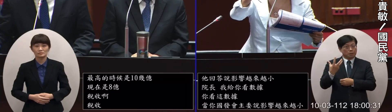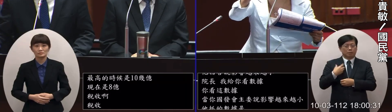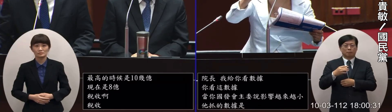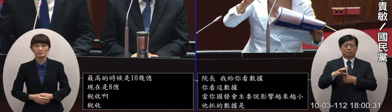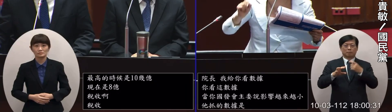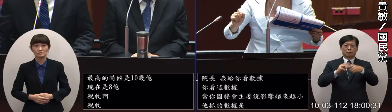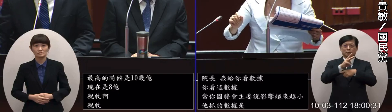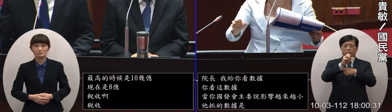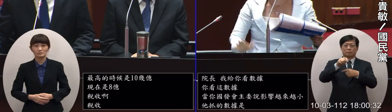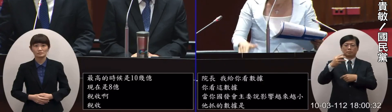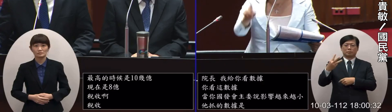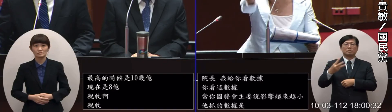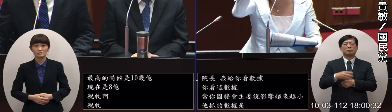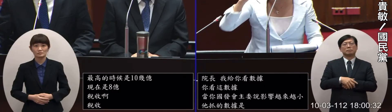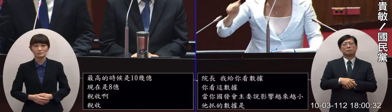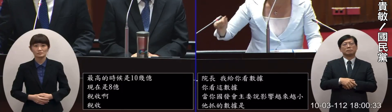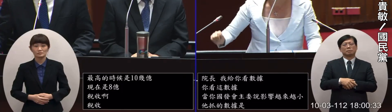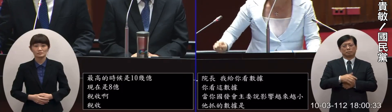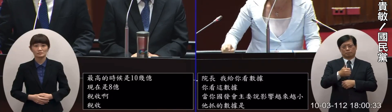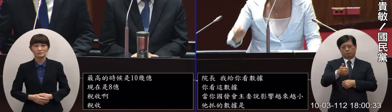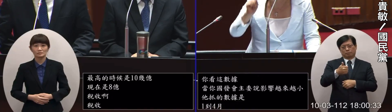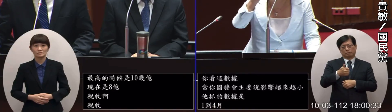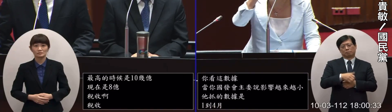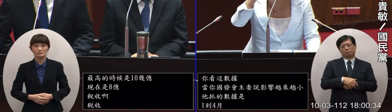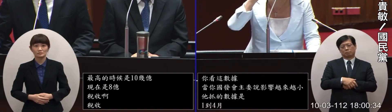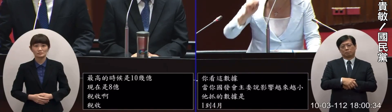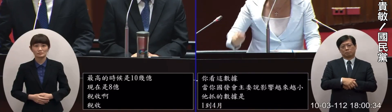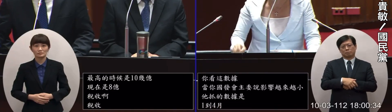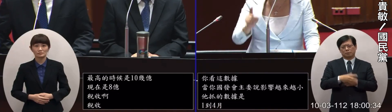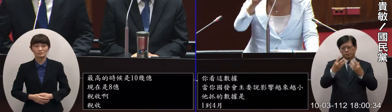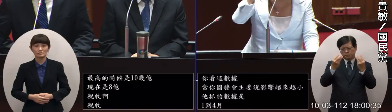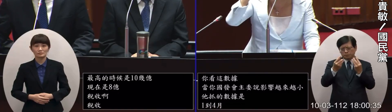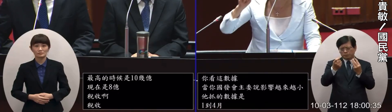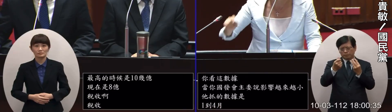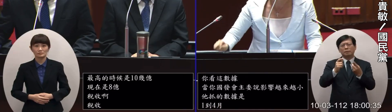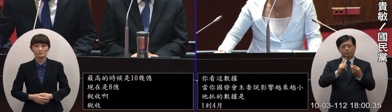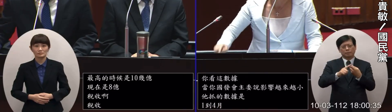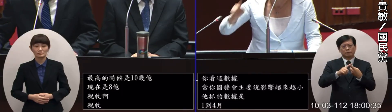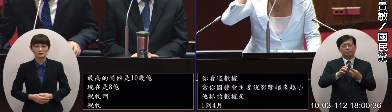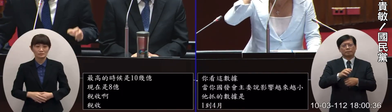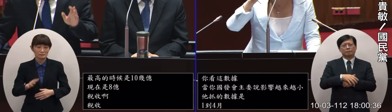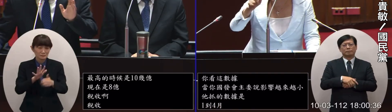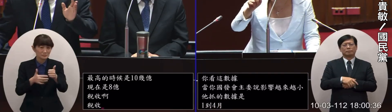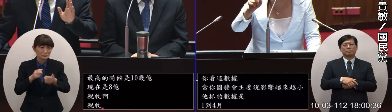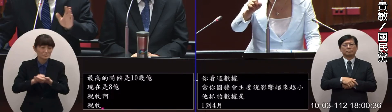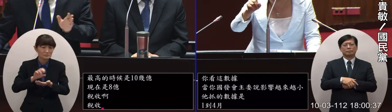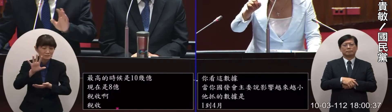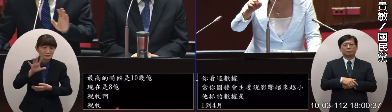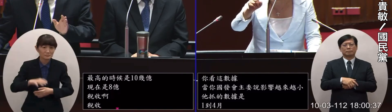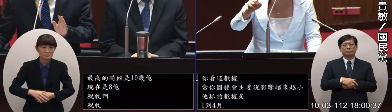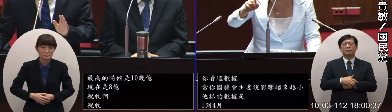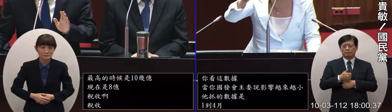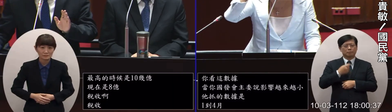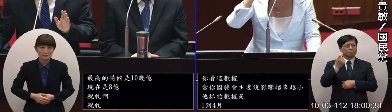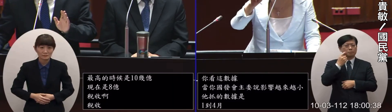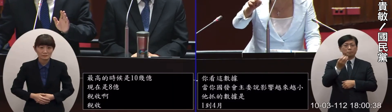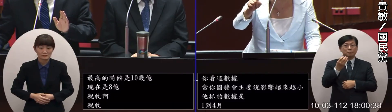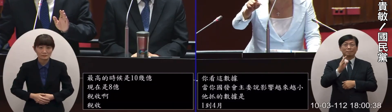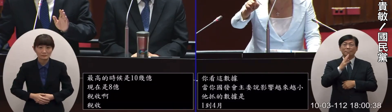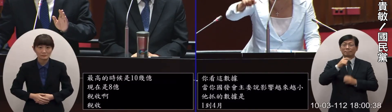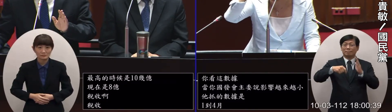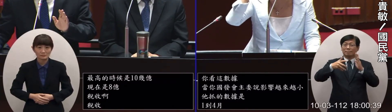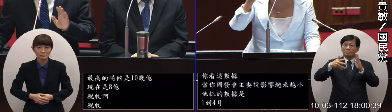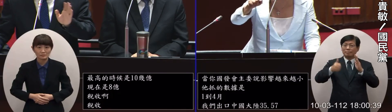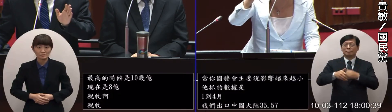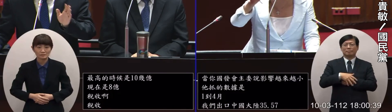成35.3，厉害，是不是有小一点？的确， 包委员那些 没有撒谎，但是院